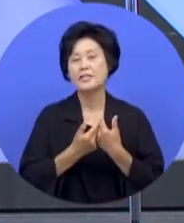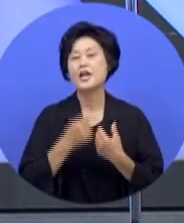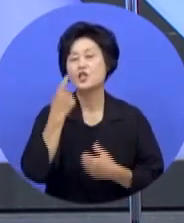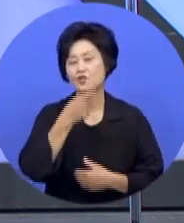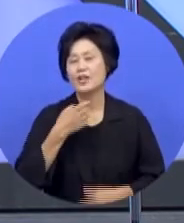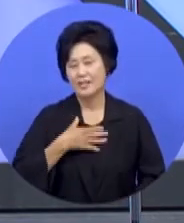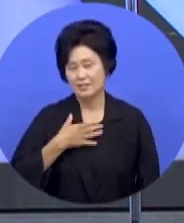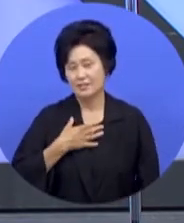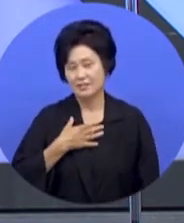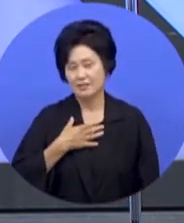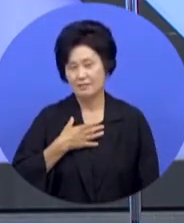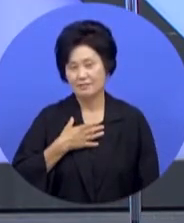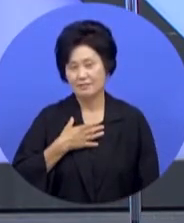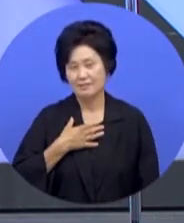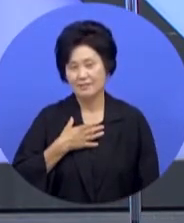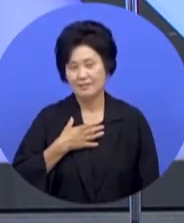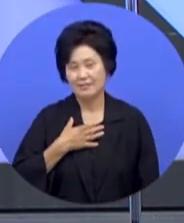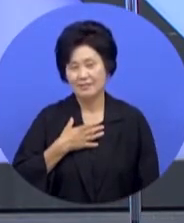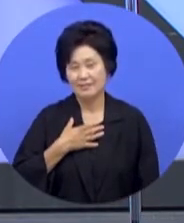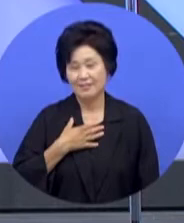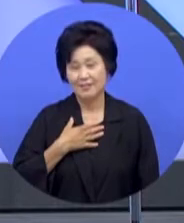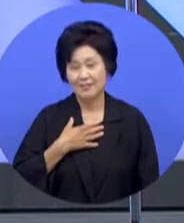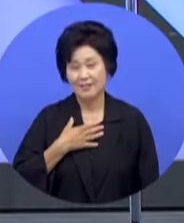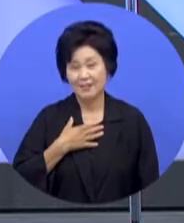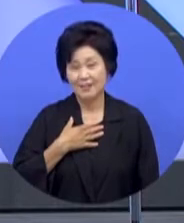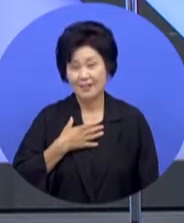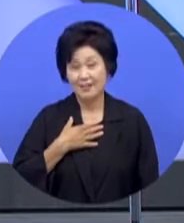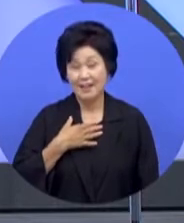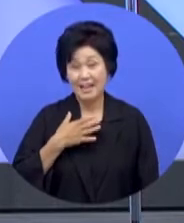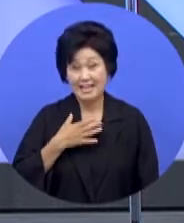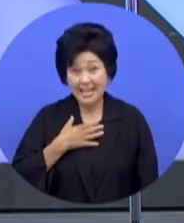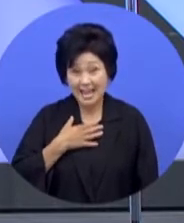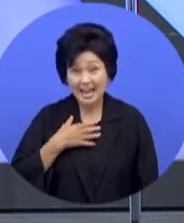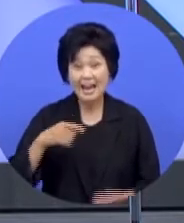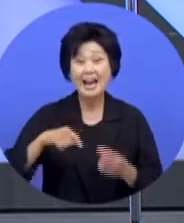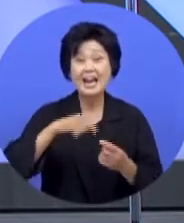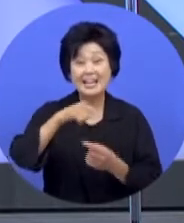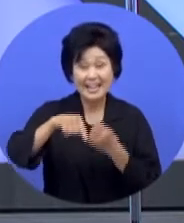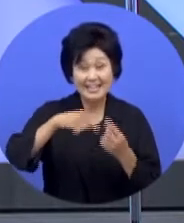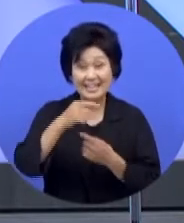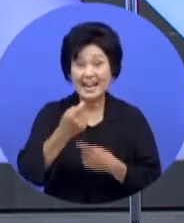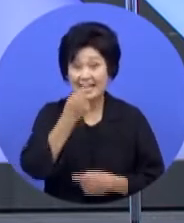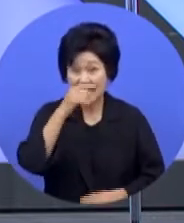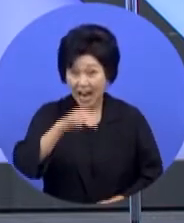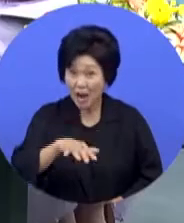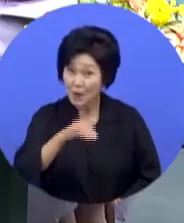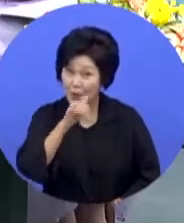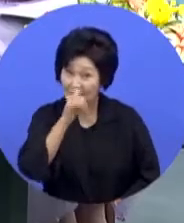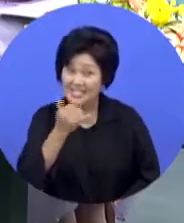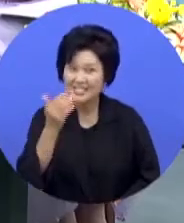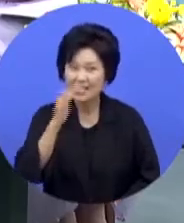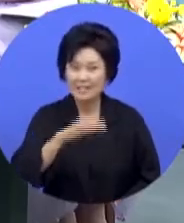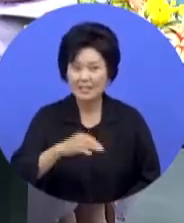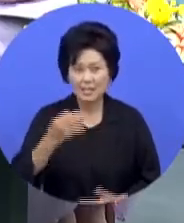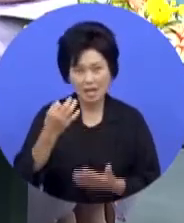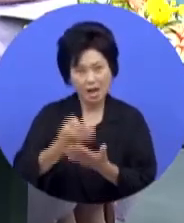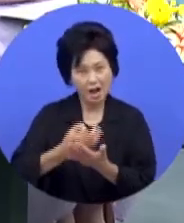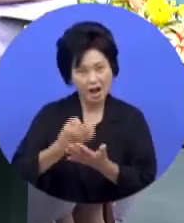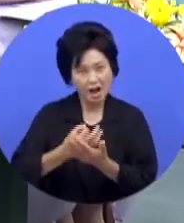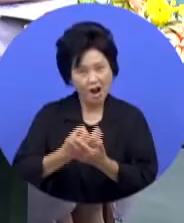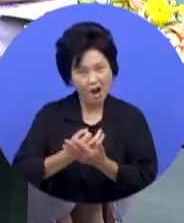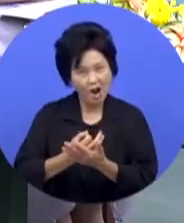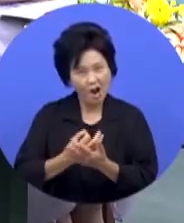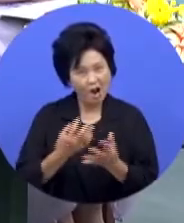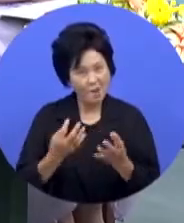이제 그 경영을 하고 있는 학원이 있었어요. 그게 잘 됐죠? 예, 좀 괜찮았거든요. 네. 거의